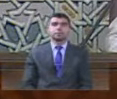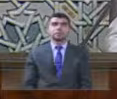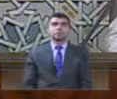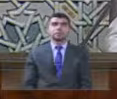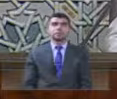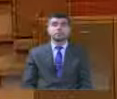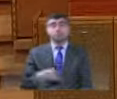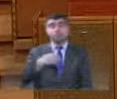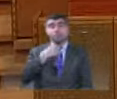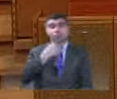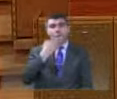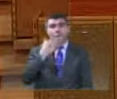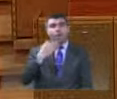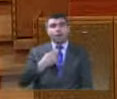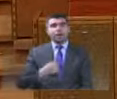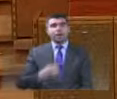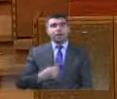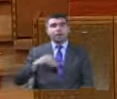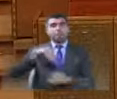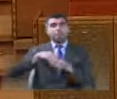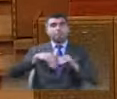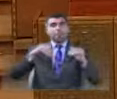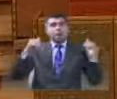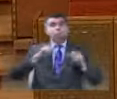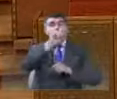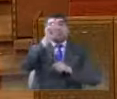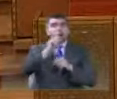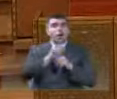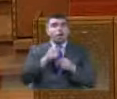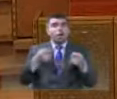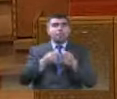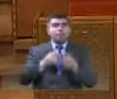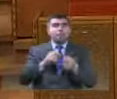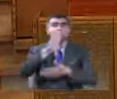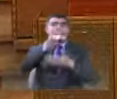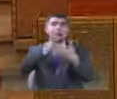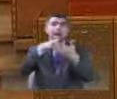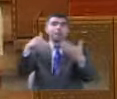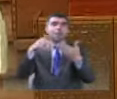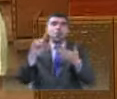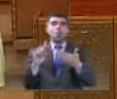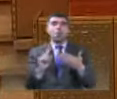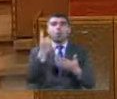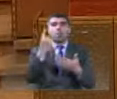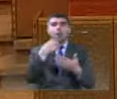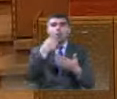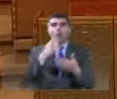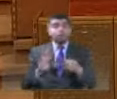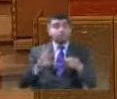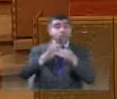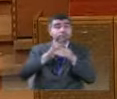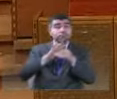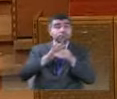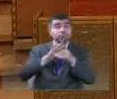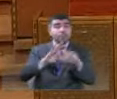فيما أشكر السيد النائب المحترم فيما يتم يتعلق بإتمام المخطط الأول يعني والعقد البرنامج الذي